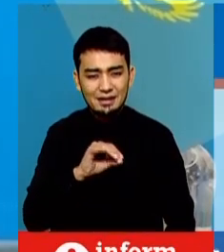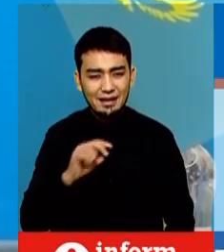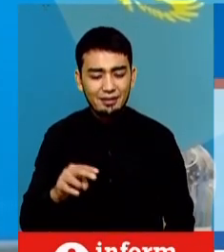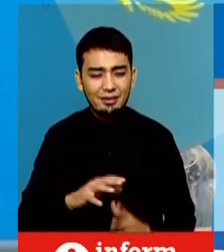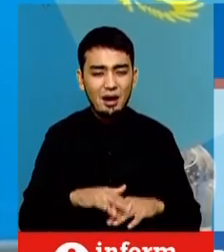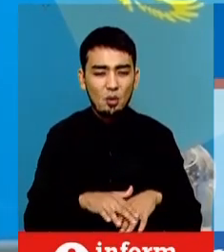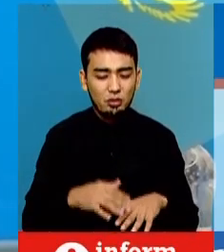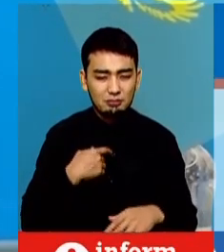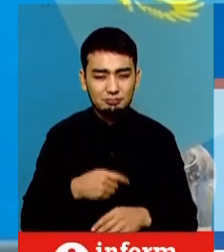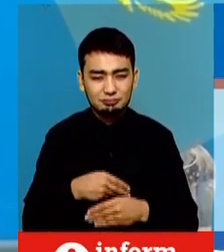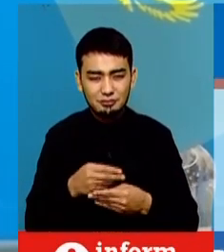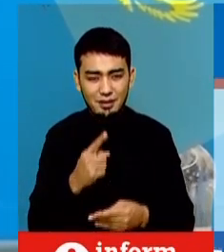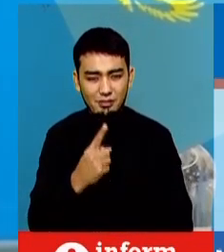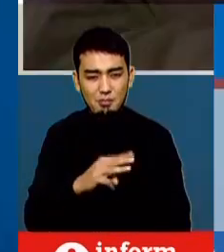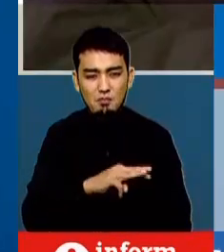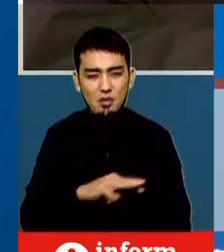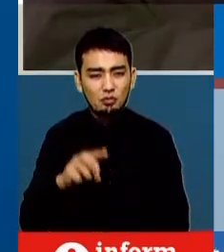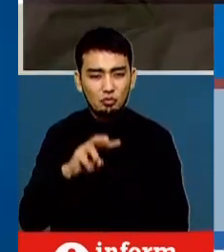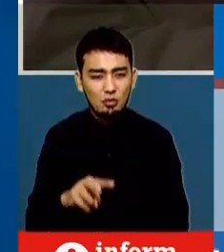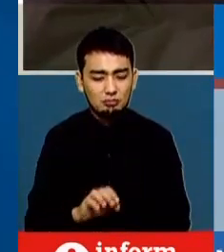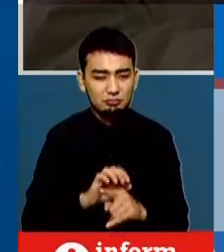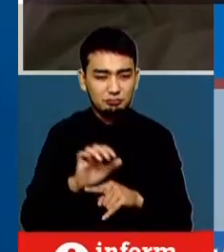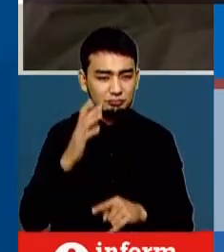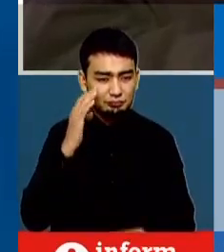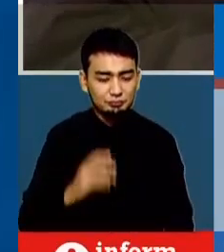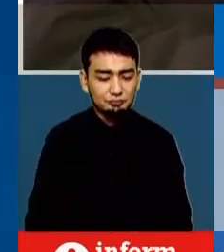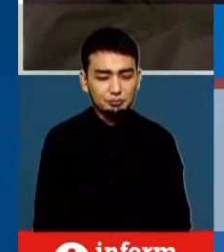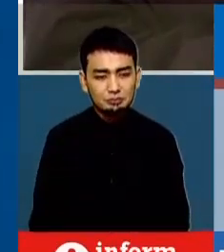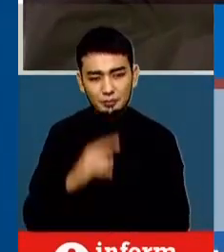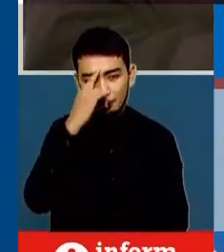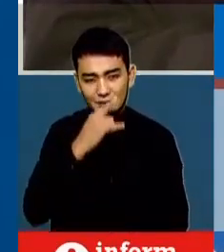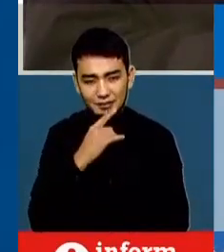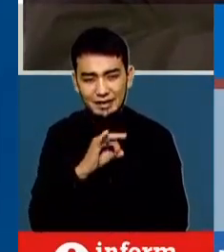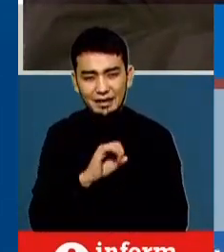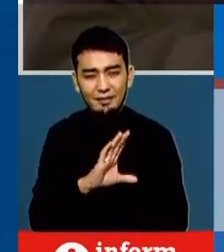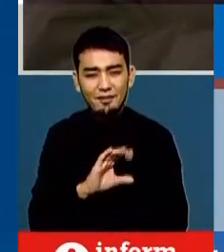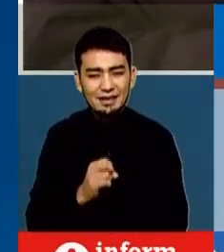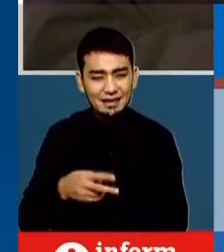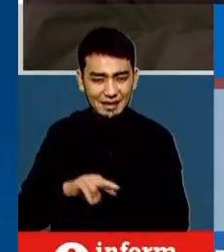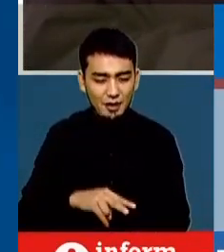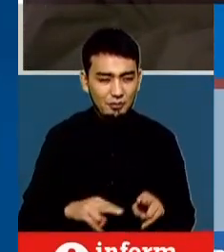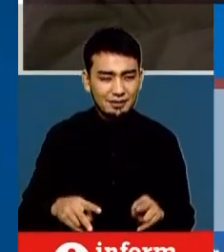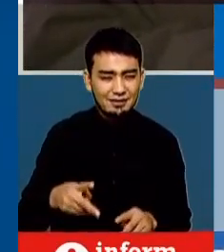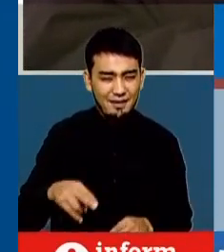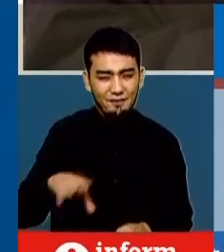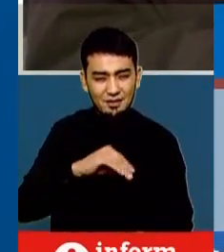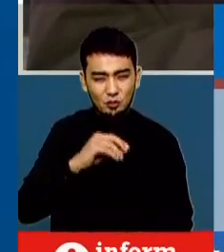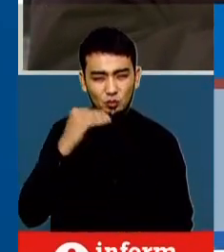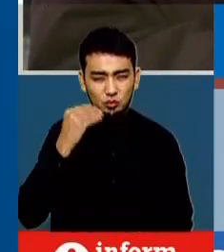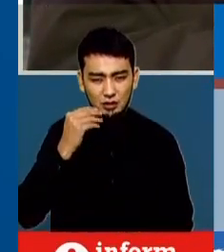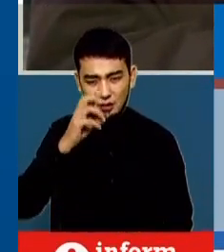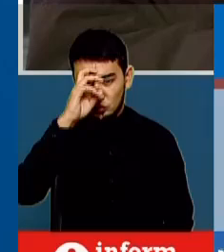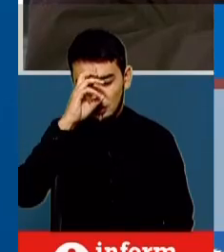в размере $1 000 000. Для Казахстана инвестиции, впрочем, как и для всех тюркских государств, вопросы